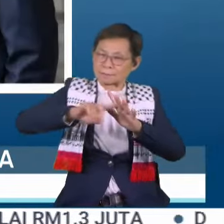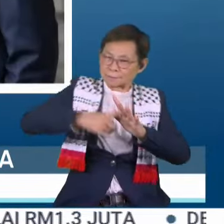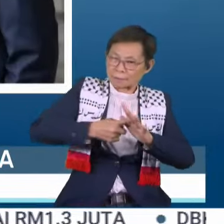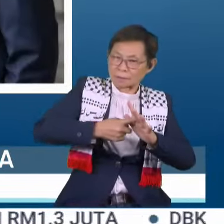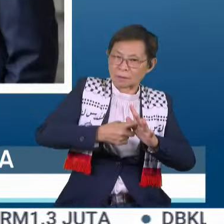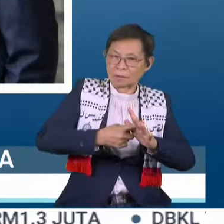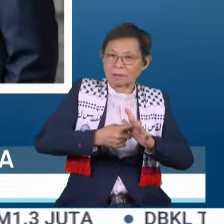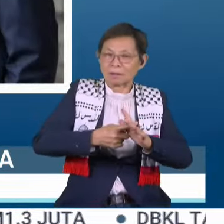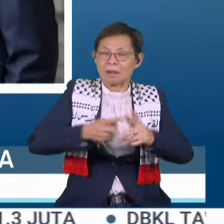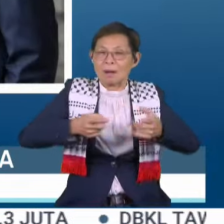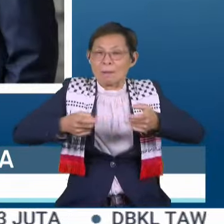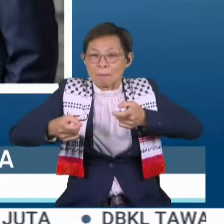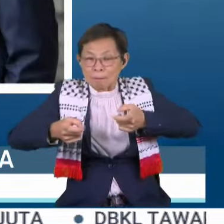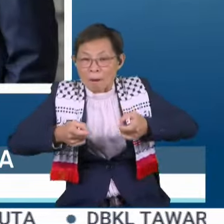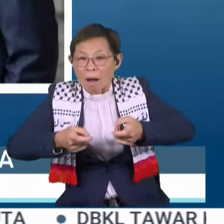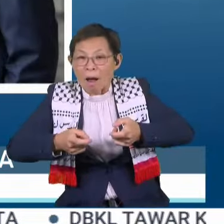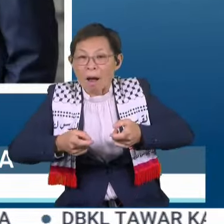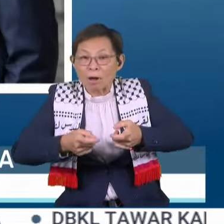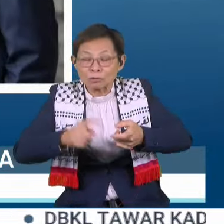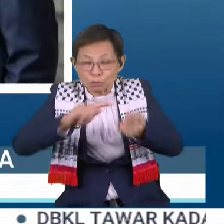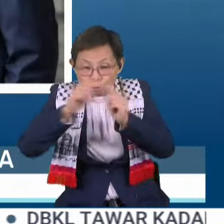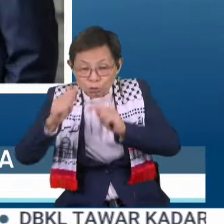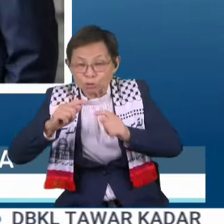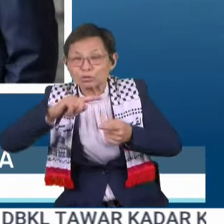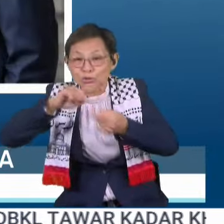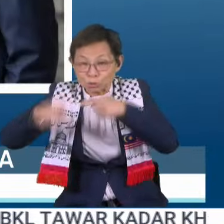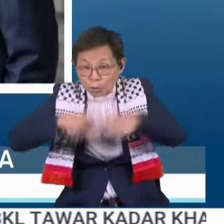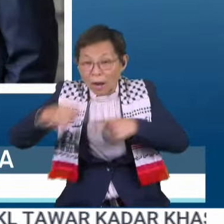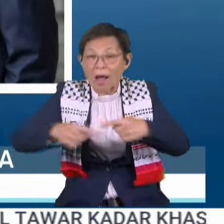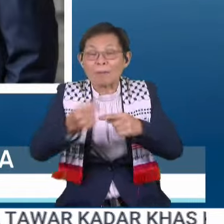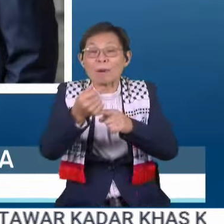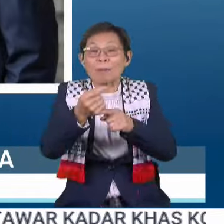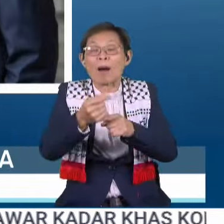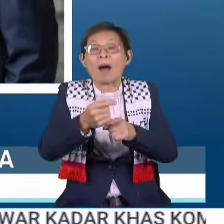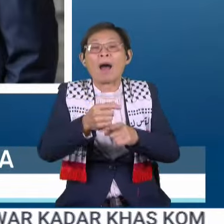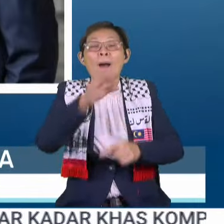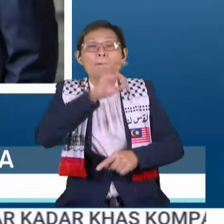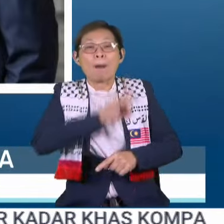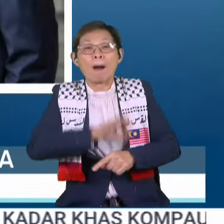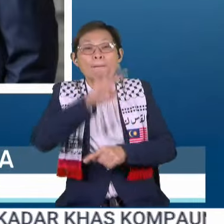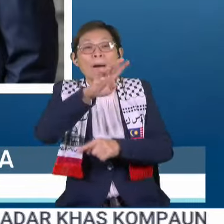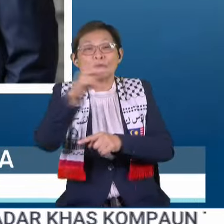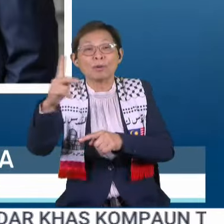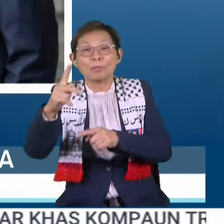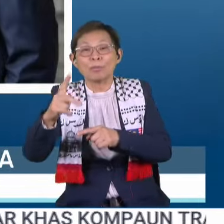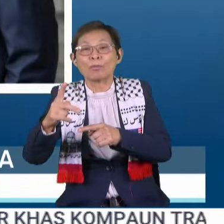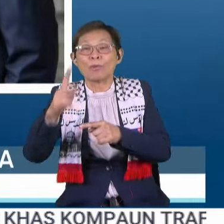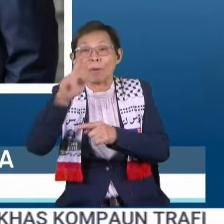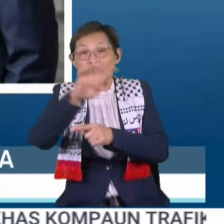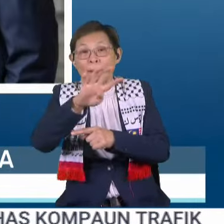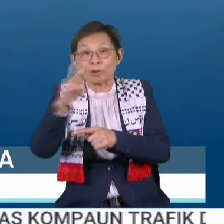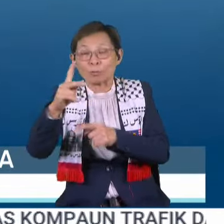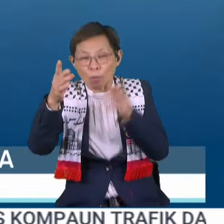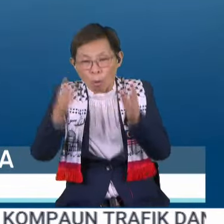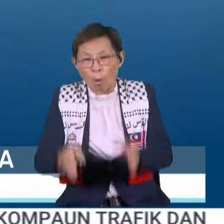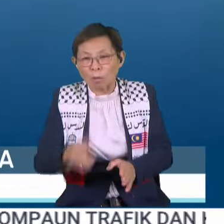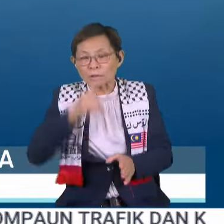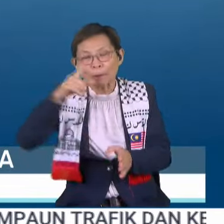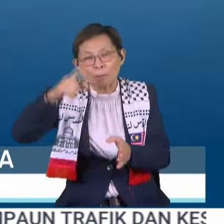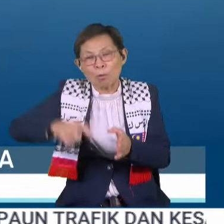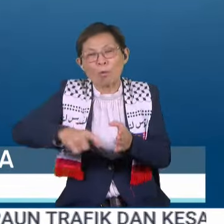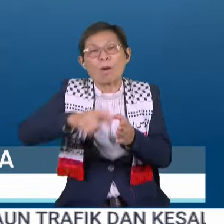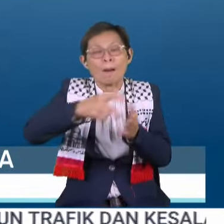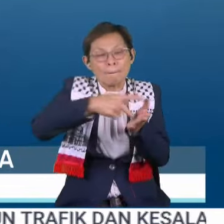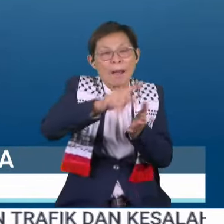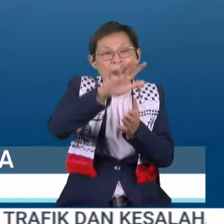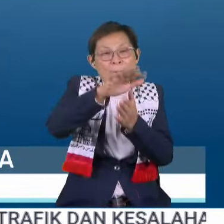tiket9u mula kadar tambang tersebut bakal memanfaatkan 40,000 pengguna perkhidmatan itu tanpa perlu membayar tambang 5